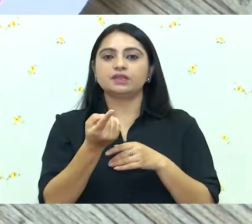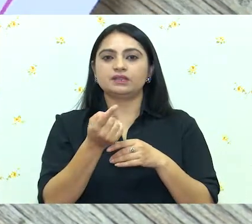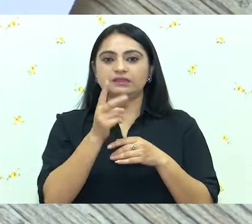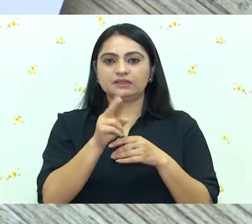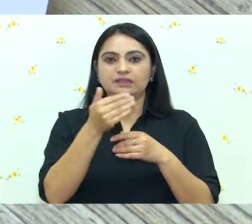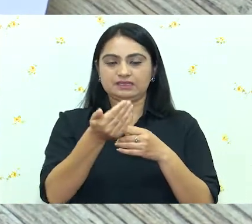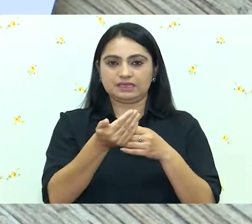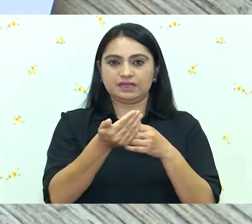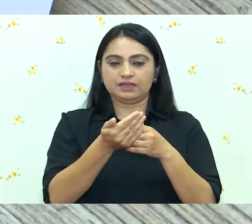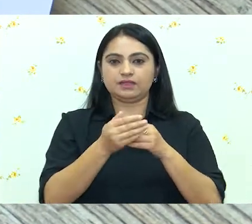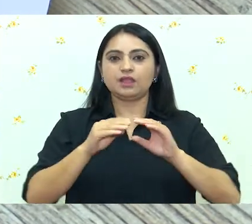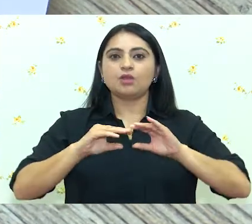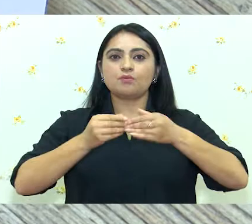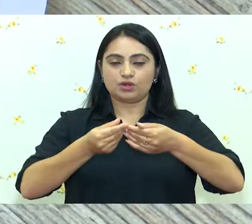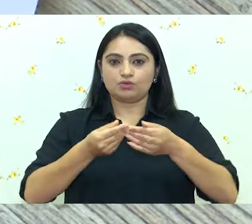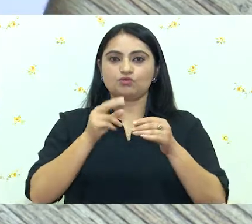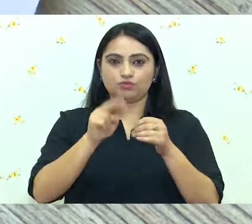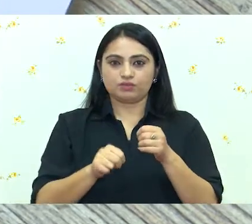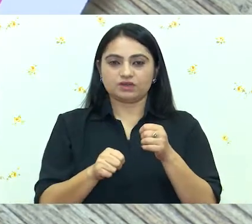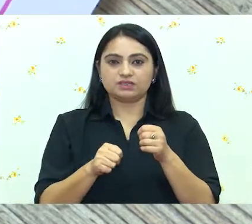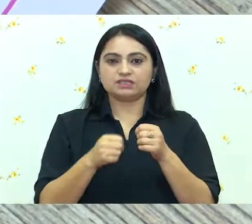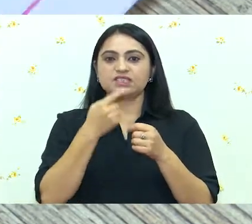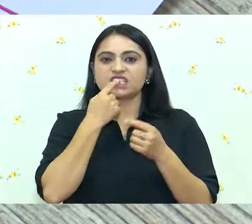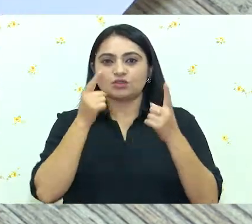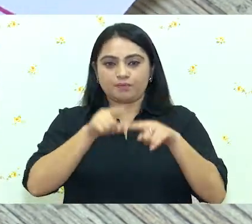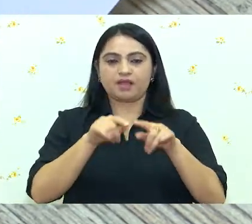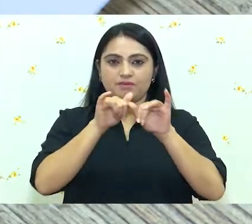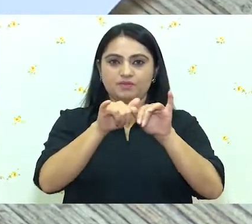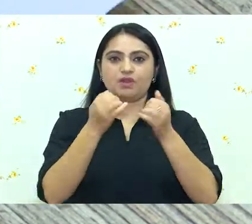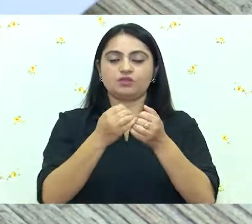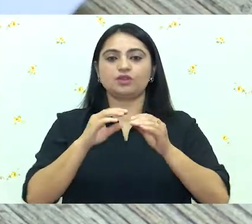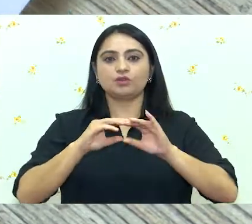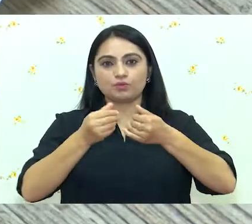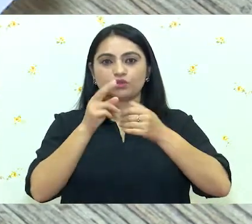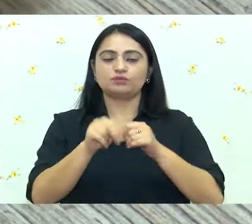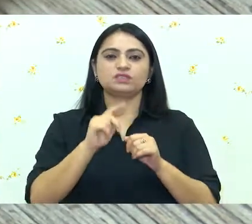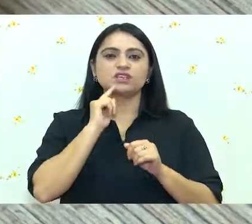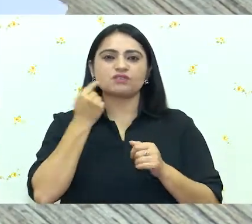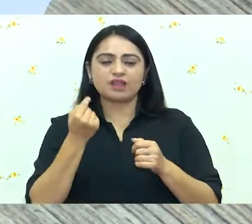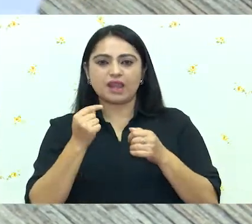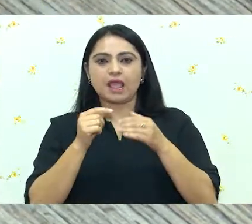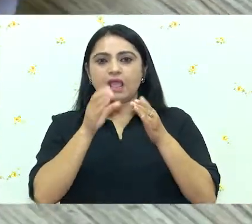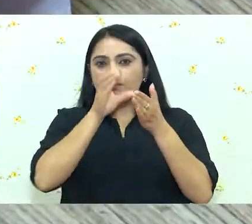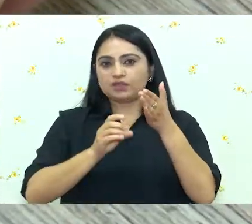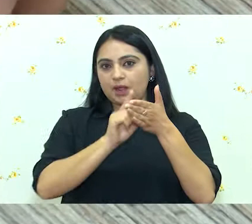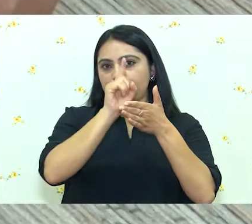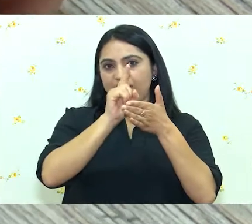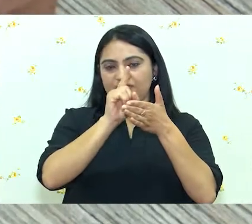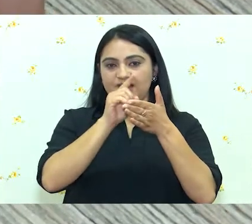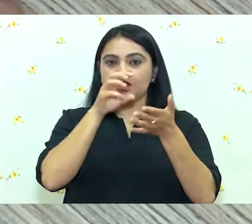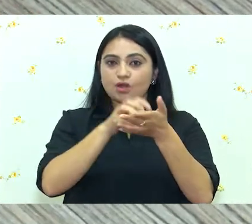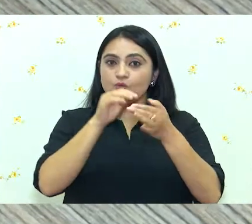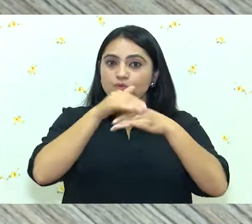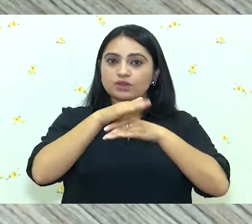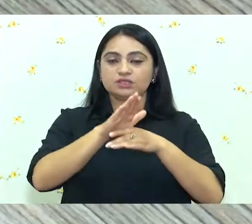यसलाई अब यतापट्टि पट्याउँदाखेरिमा यतापट्टिको सेतो भागमा पर्न सक्छ। यदि कहिलेकाहीँ माथि चाहिँ बढी छ भने हामीले यसरी